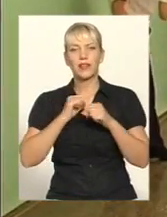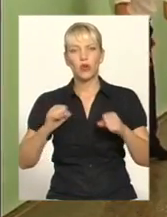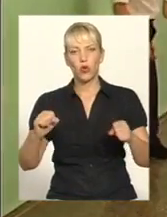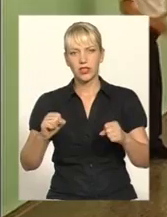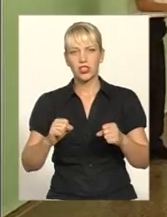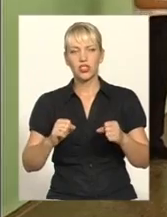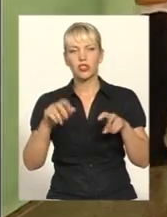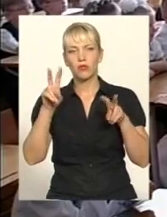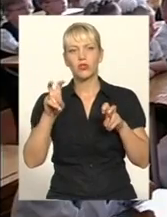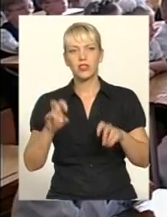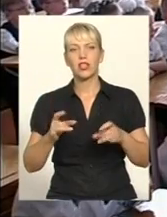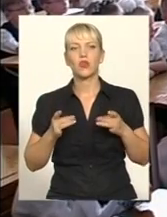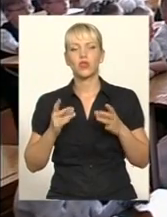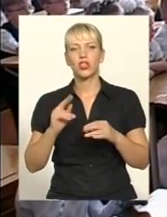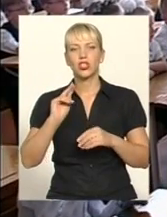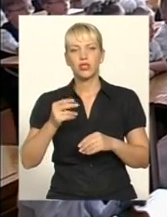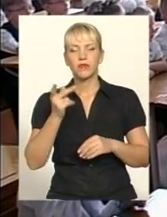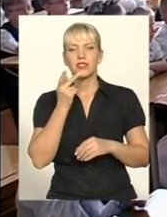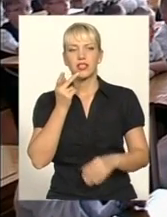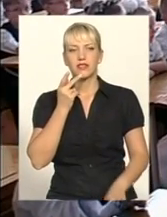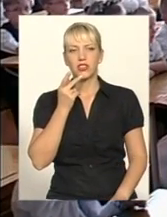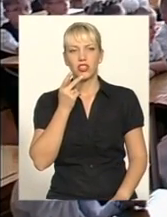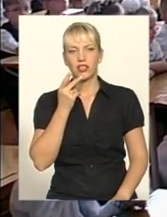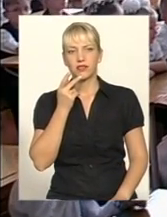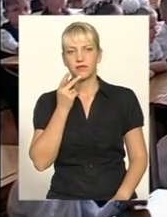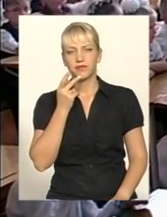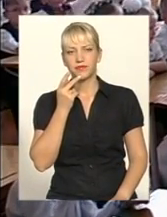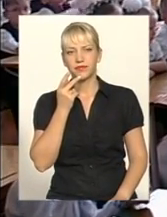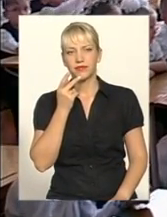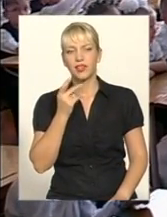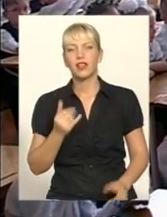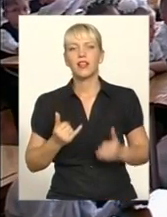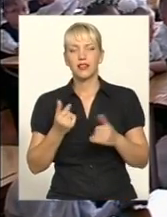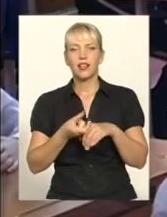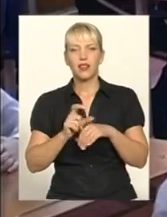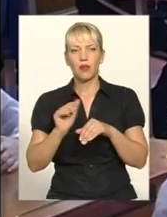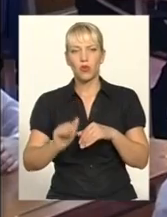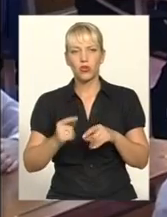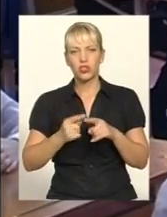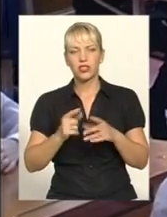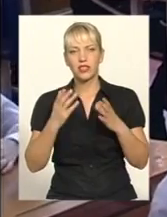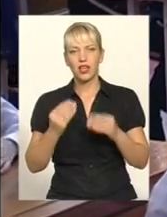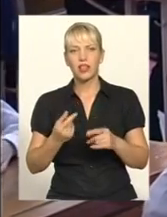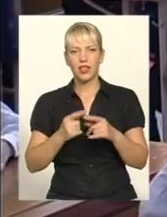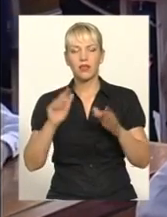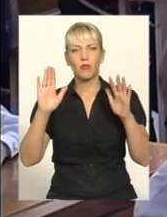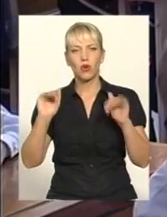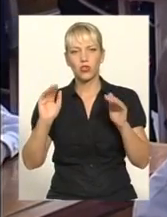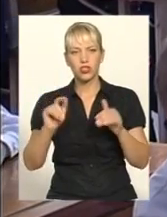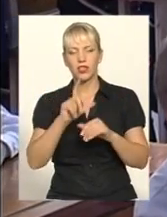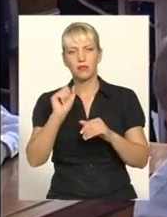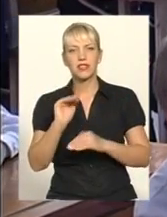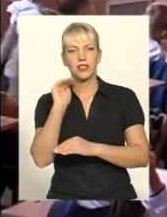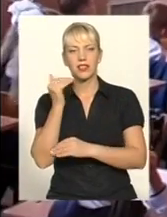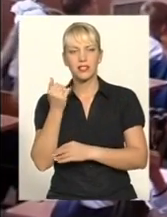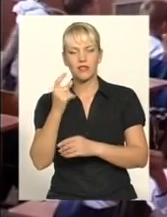та урочистіше, ніж зазвичай. Для наймолодших цей день став своєрідним прощанням із дитинством,